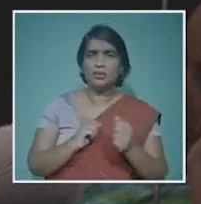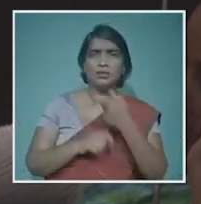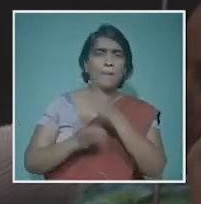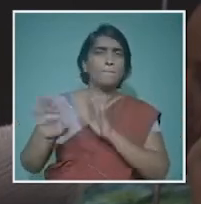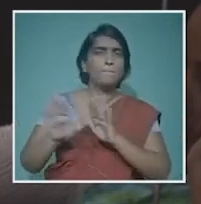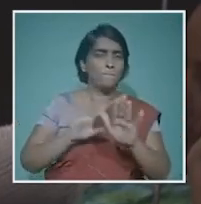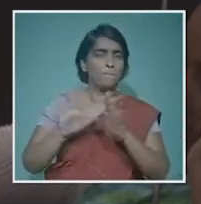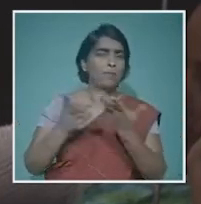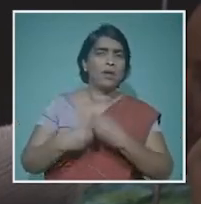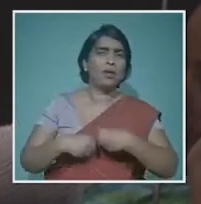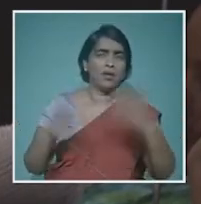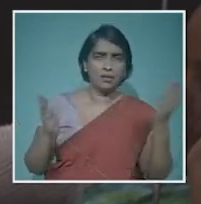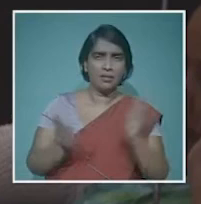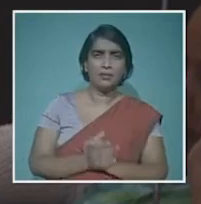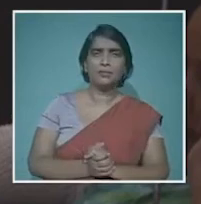පාලනිනුත් ගිලිහිලා